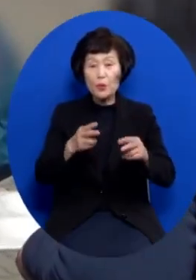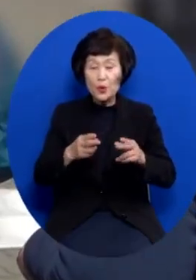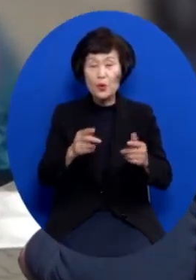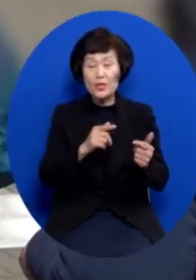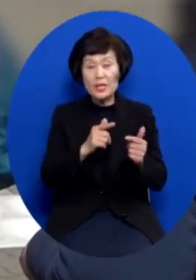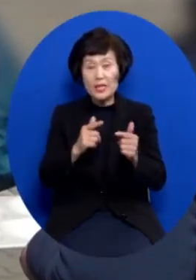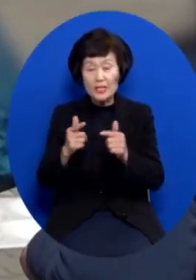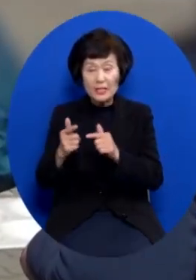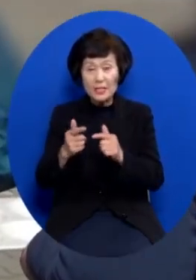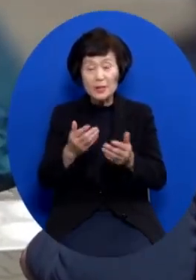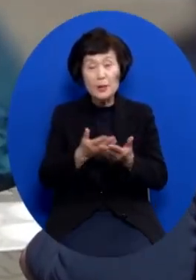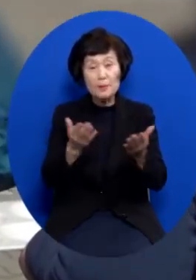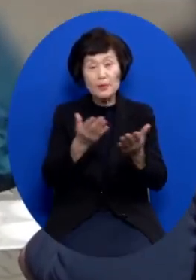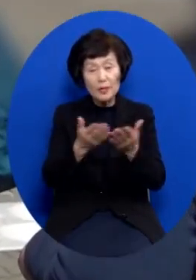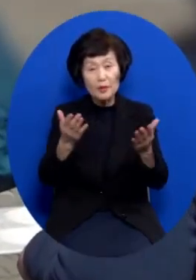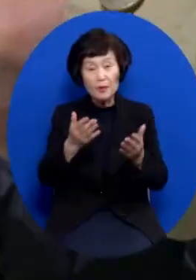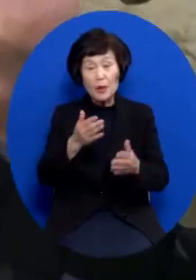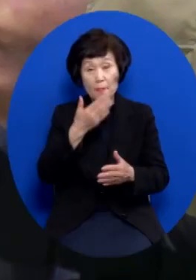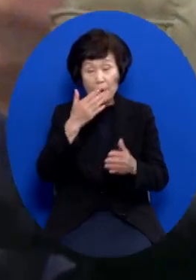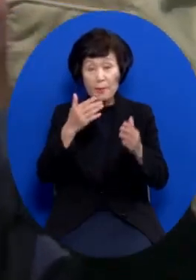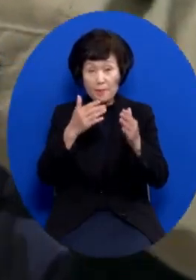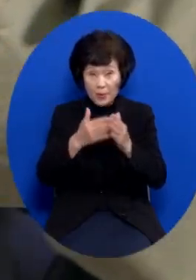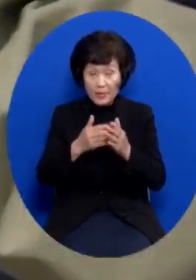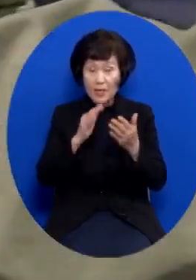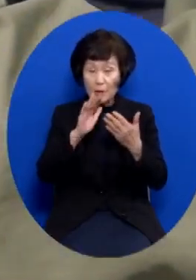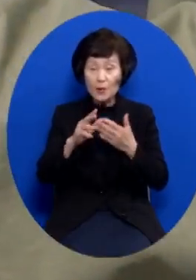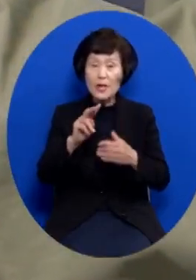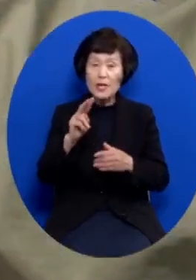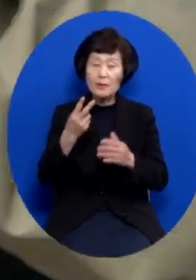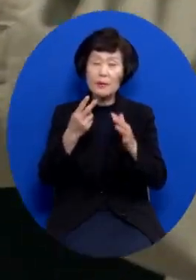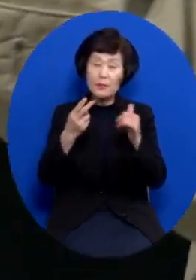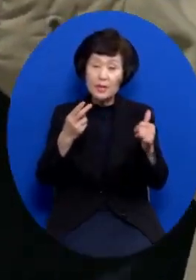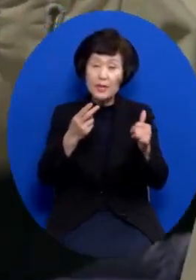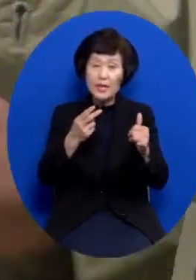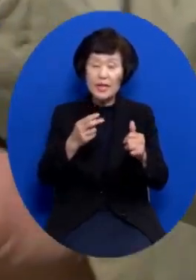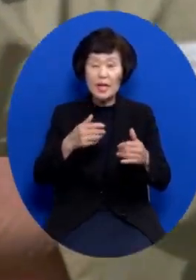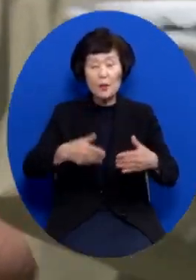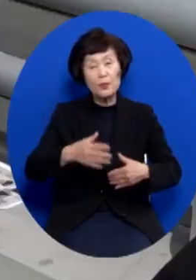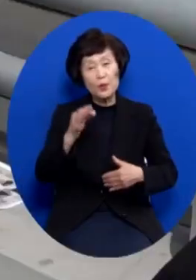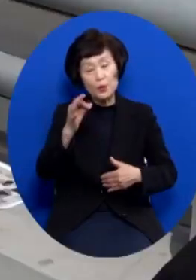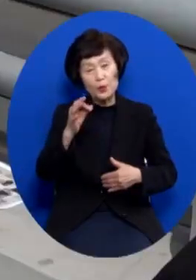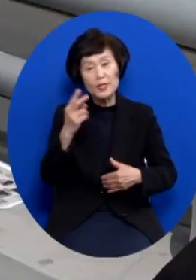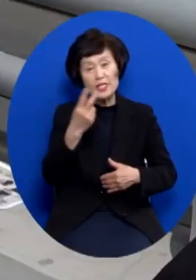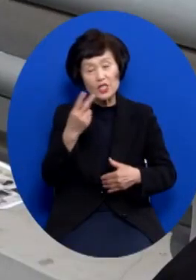등의 식사를 배식했으며 식사를 마친 200여 명에게 2천 원씩 용돈을 지급했습니다.